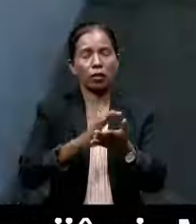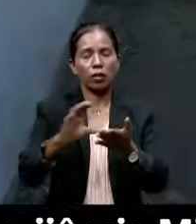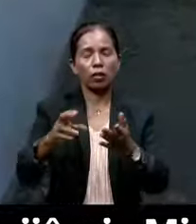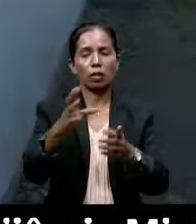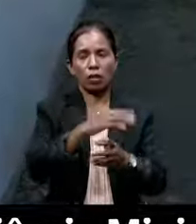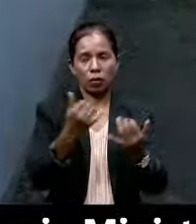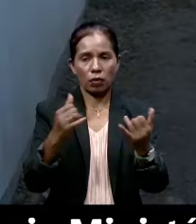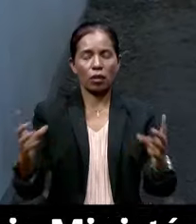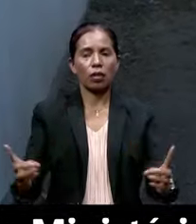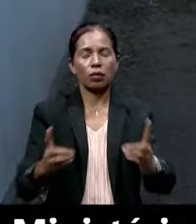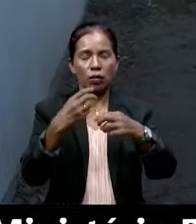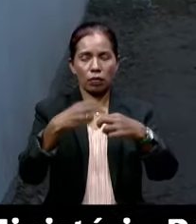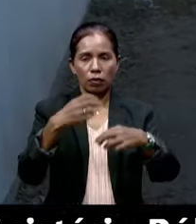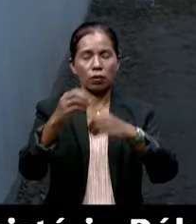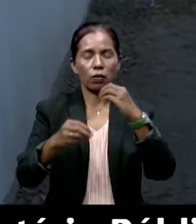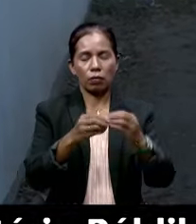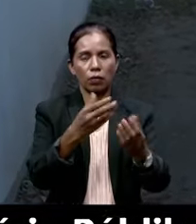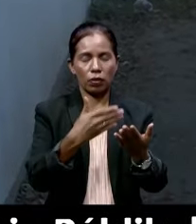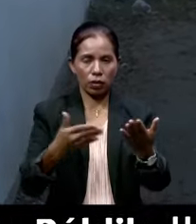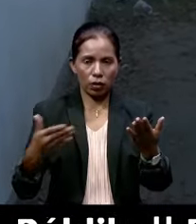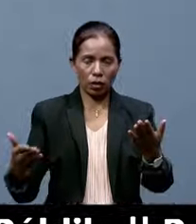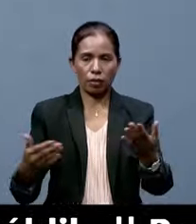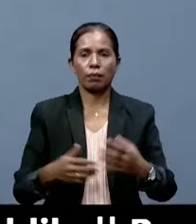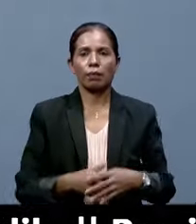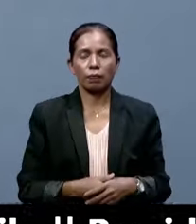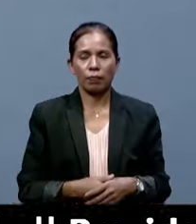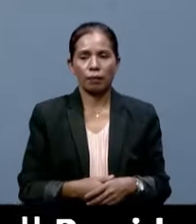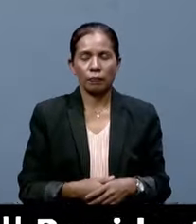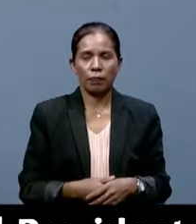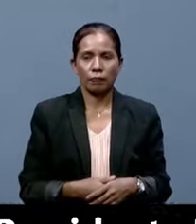hela tambah sor difficulty konoba material bak konstruksi. Abraham Amral, GM ini.